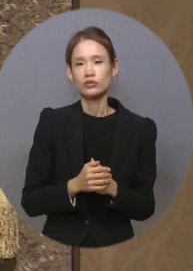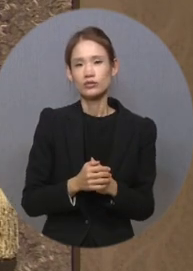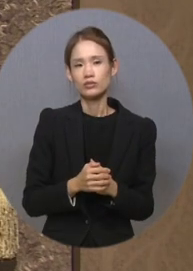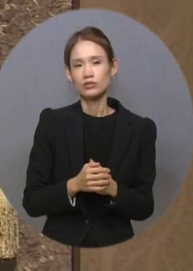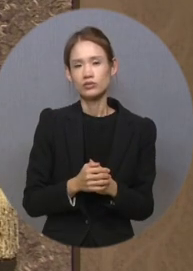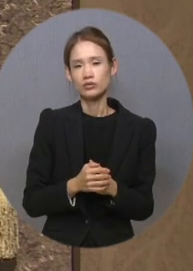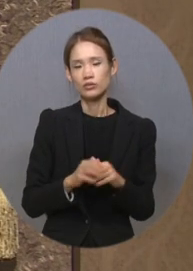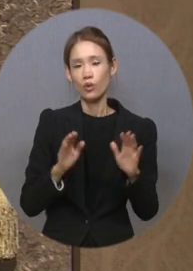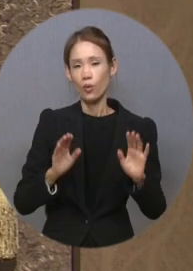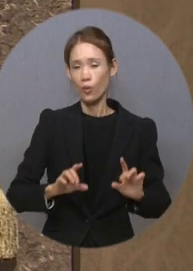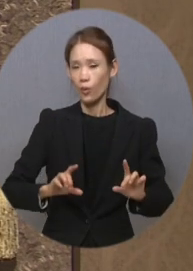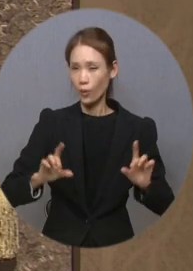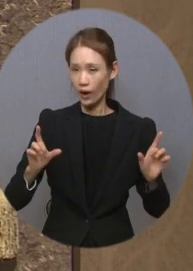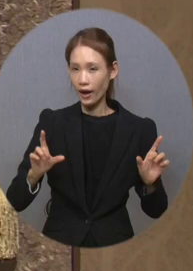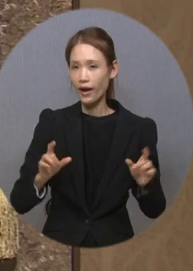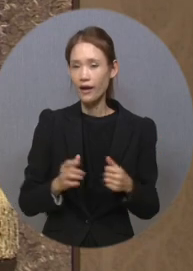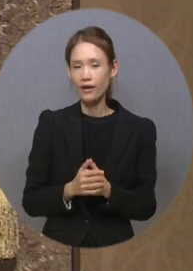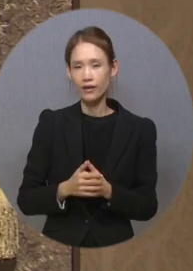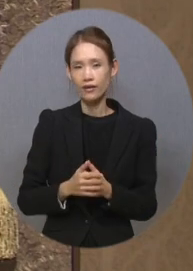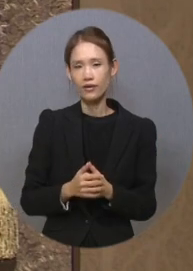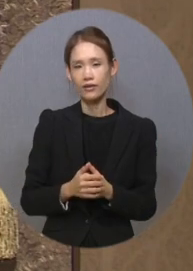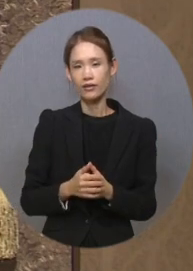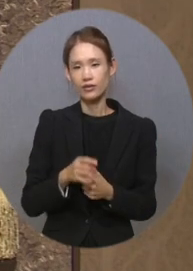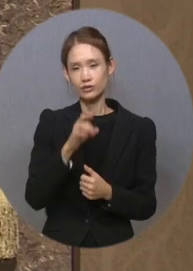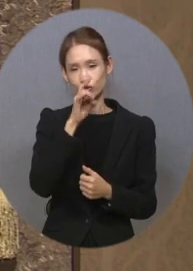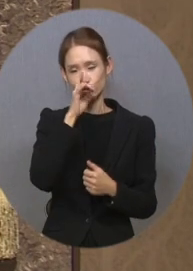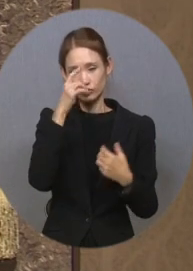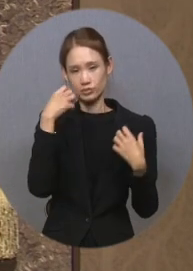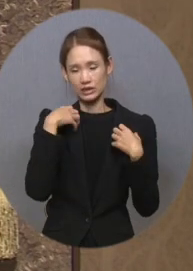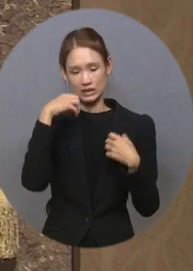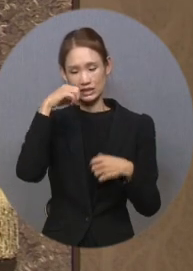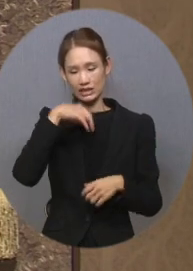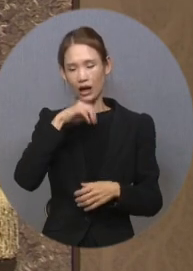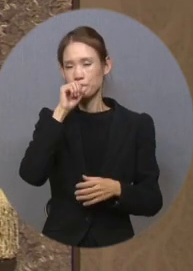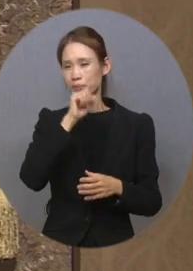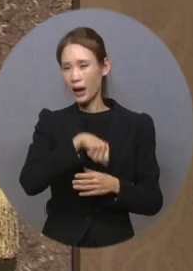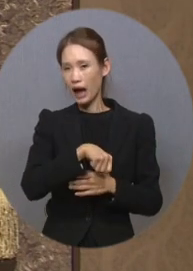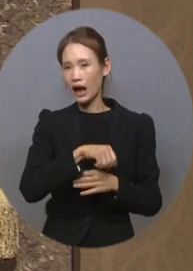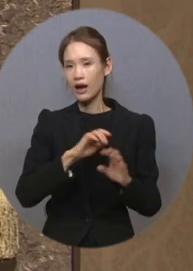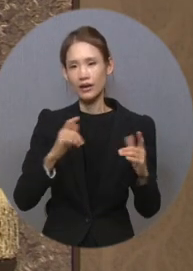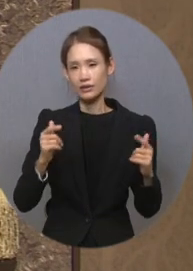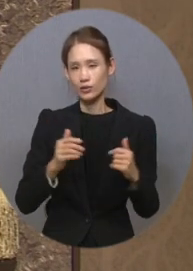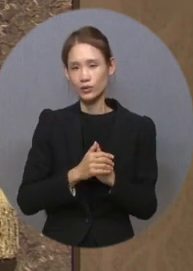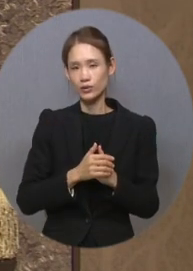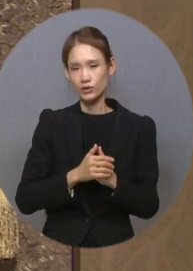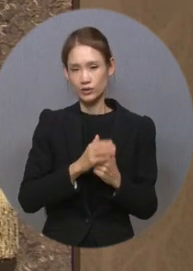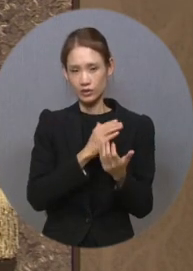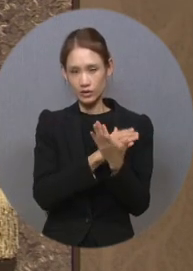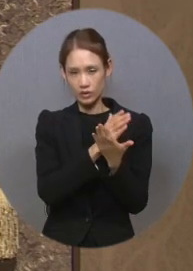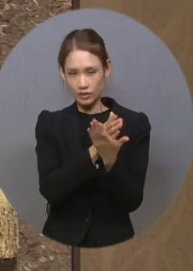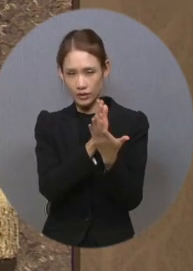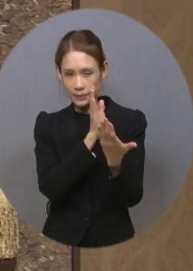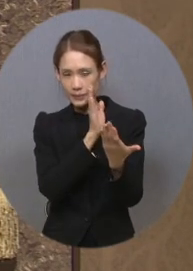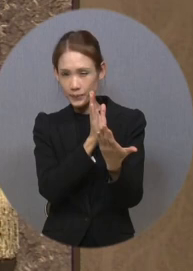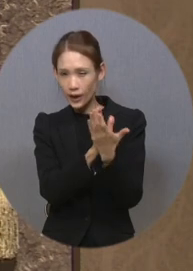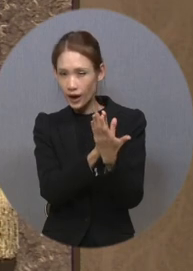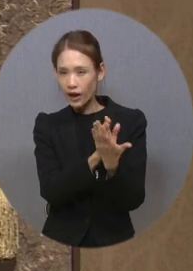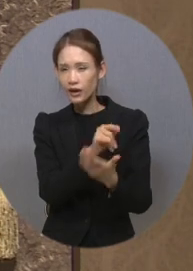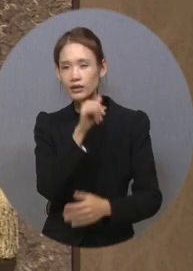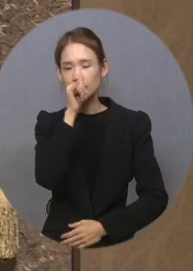이제 금년 들어서 이거를 중앙정부가 그냥 해주는 게 아니고 타당성 분석을 타당성이 확보가